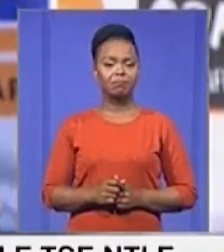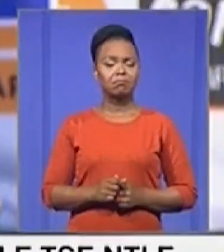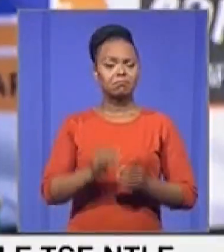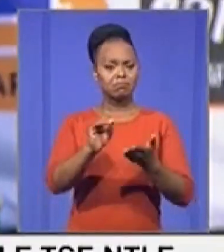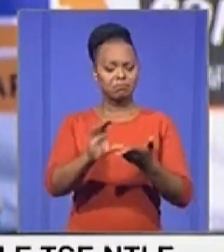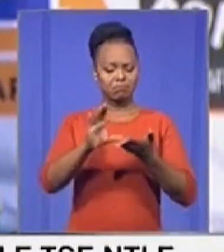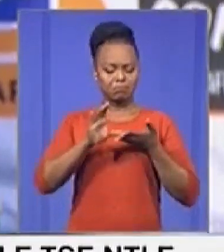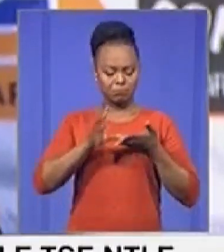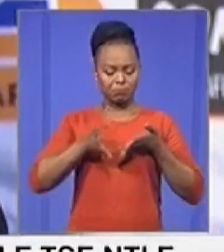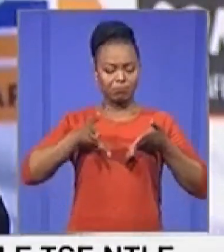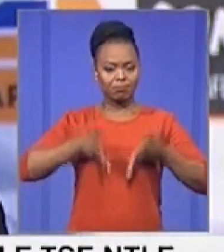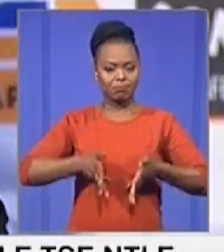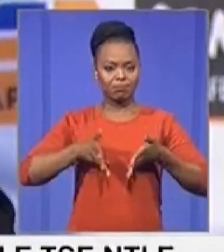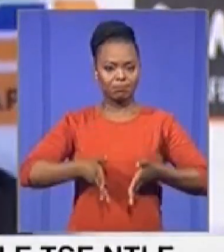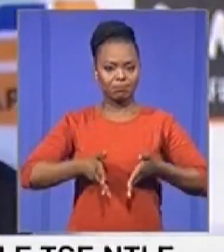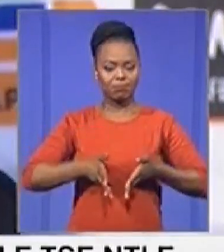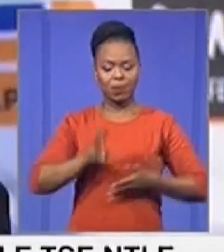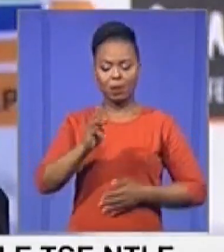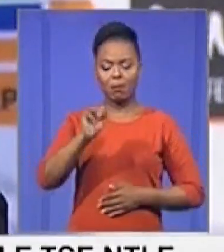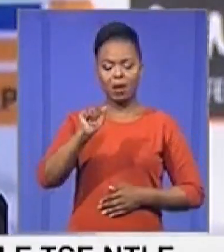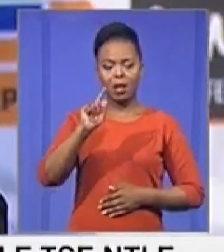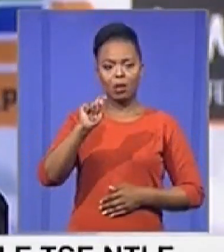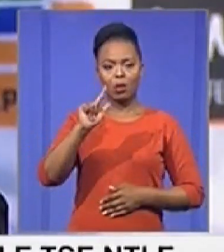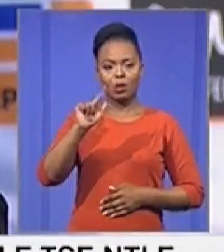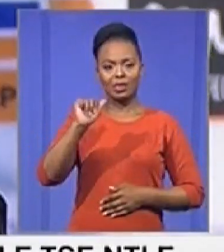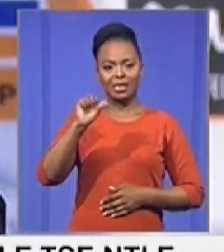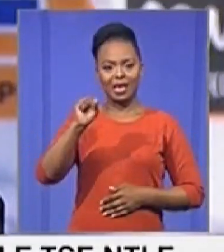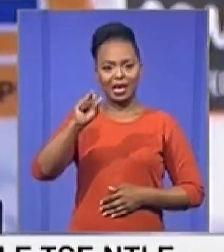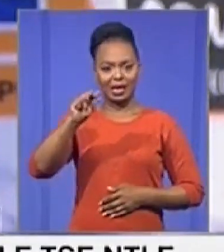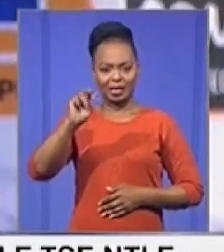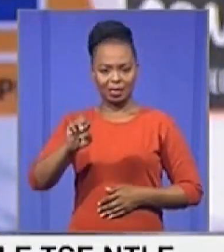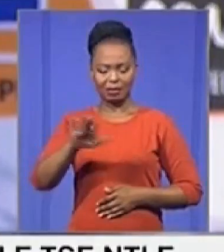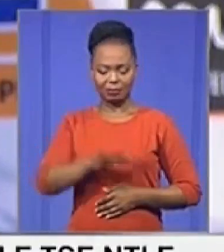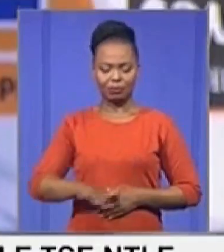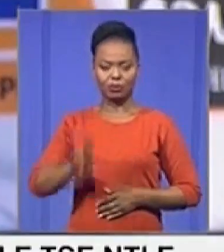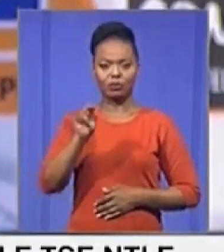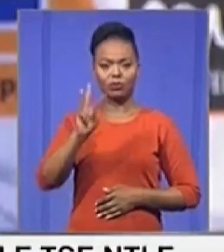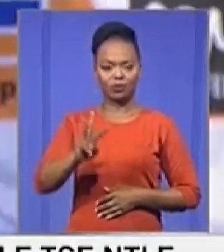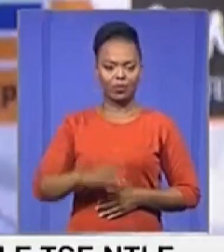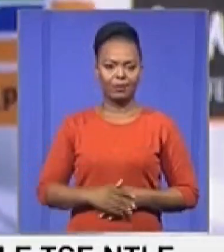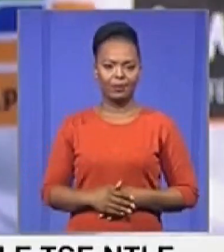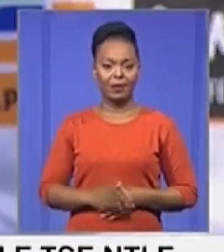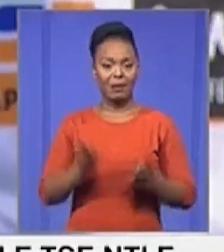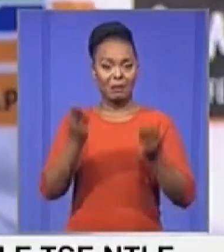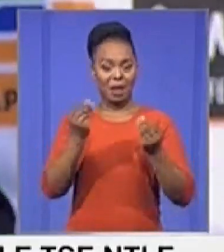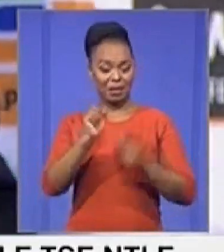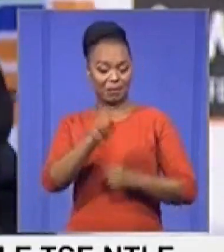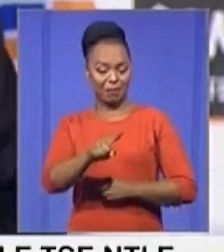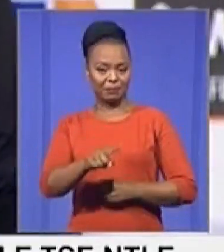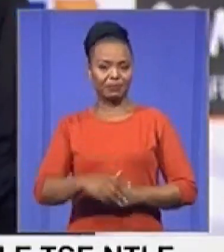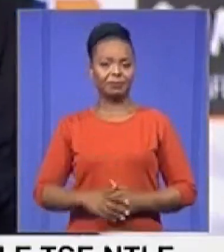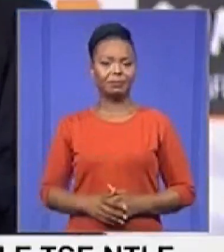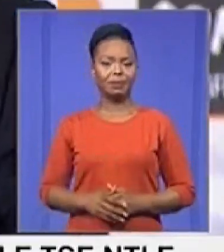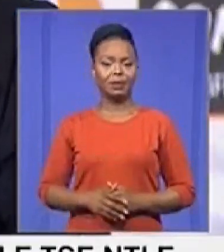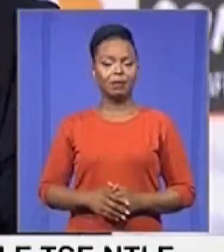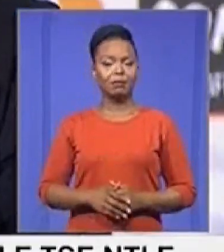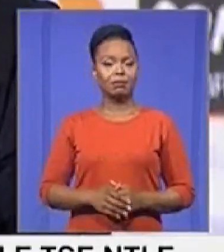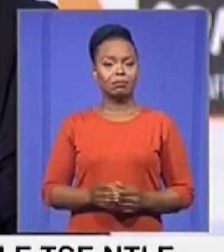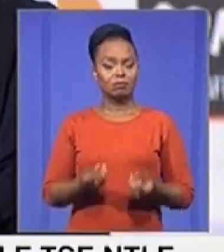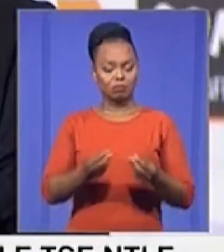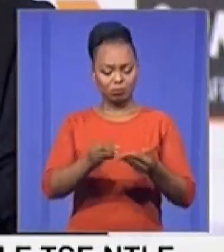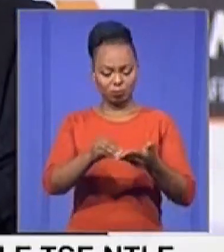le gona mo matlosane mo le leng teng. Re batla gore ditšhelete tseo di tle le